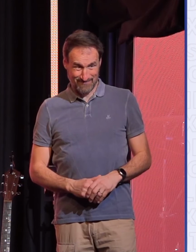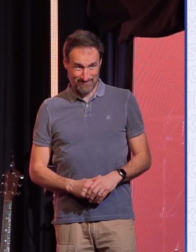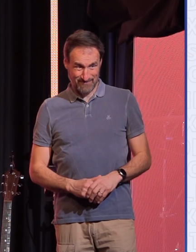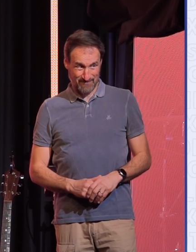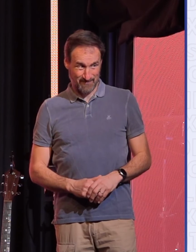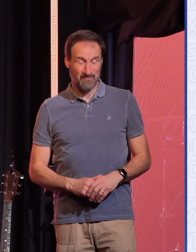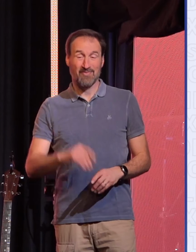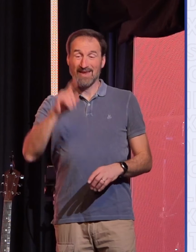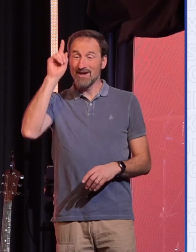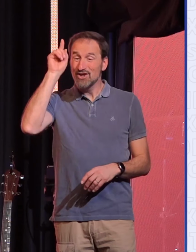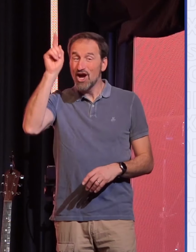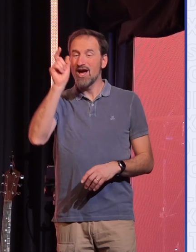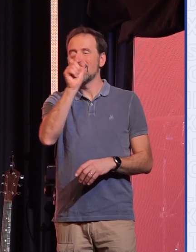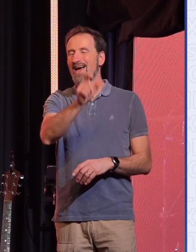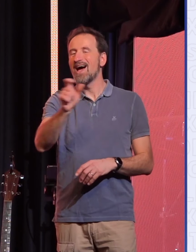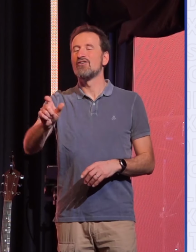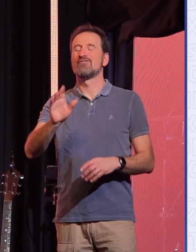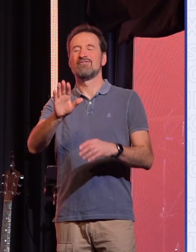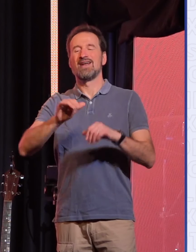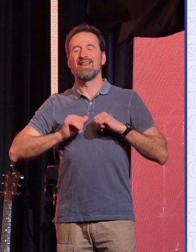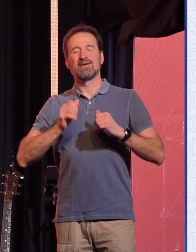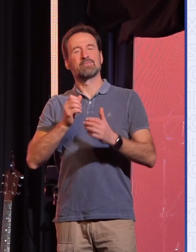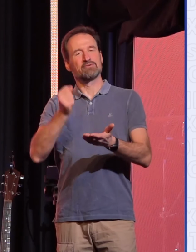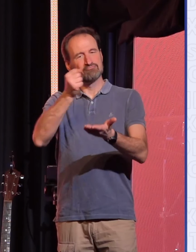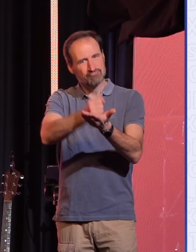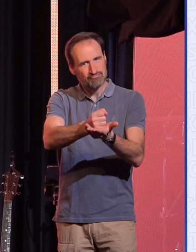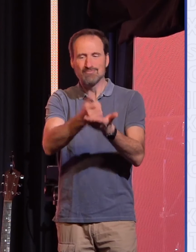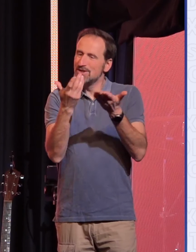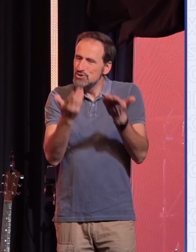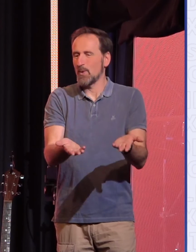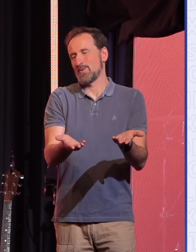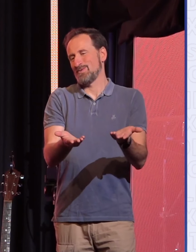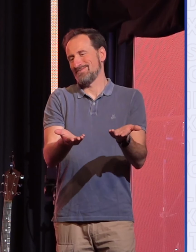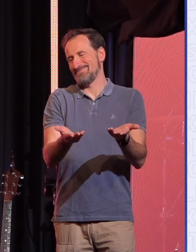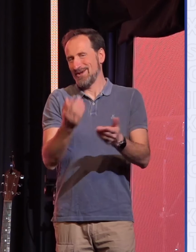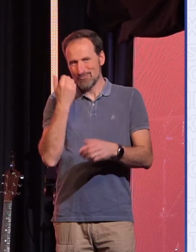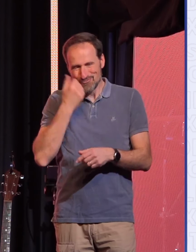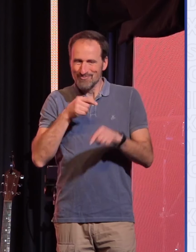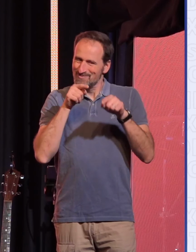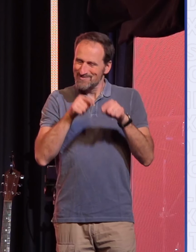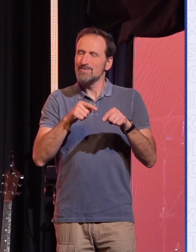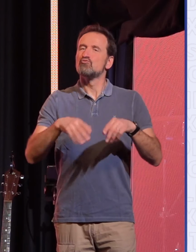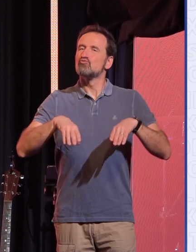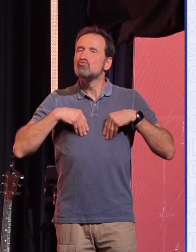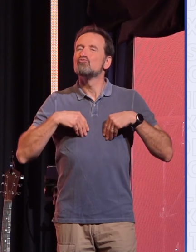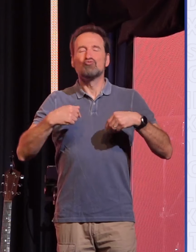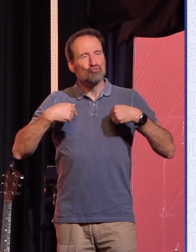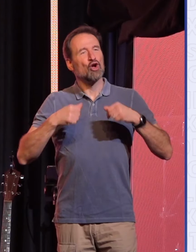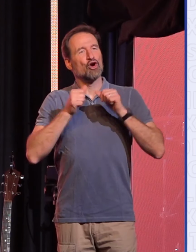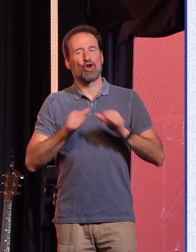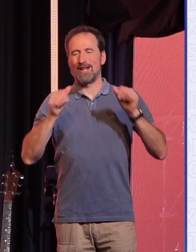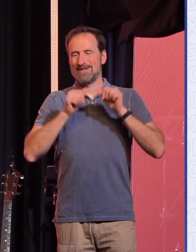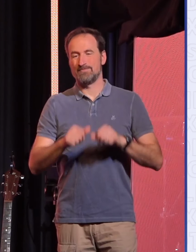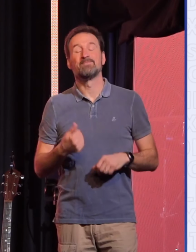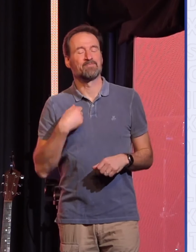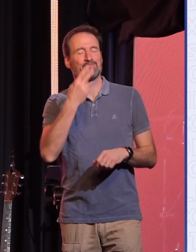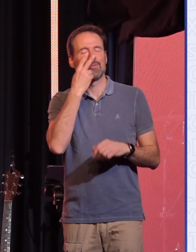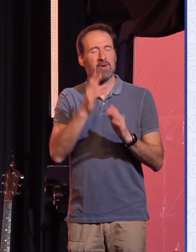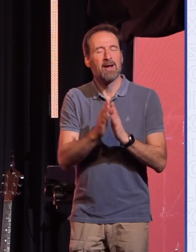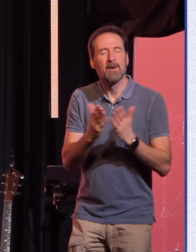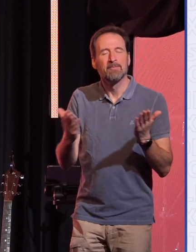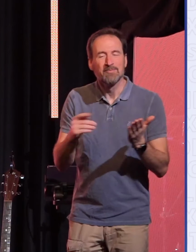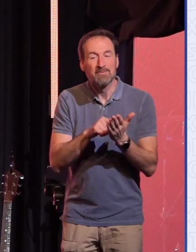die Bibel reinschauen, was Jesus, aber auch was Paulus über das Single-Sein so spricht. Und wir werden erstmal mit